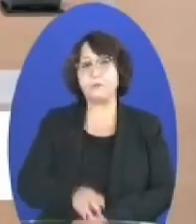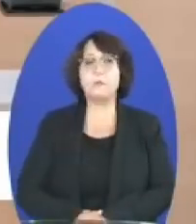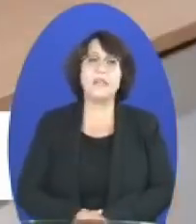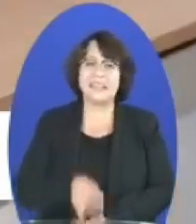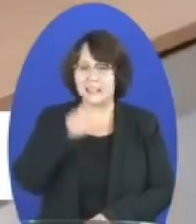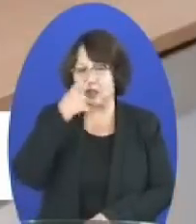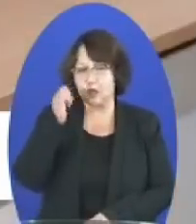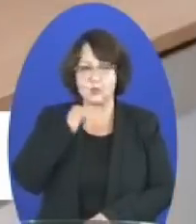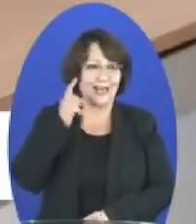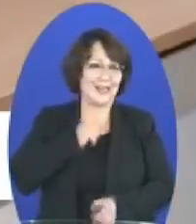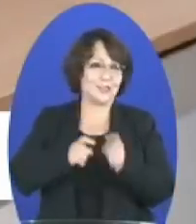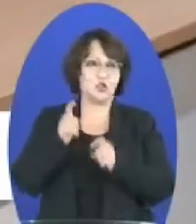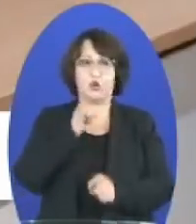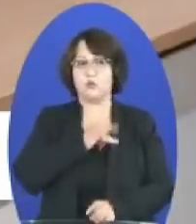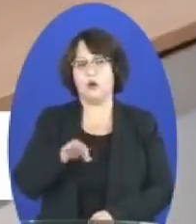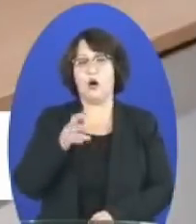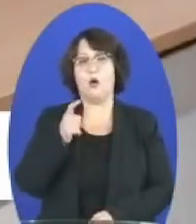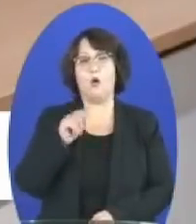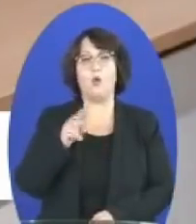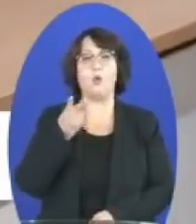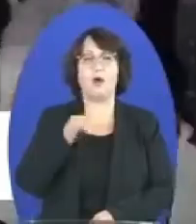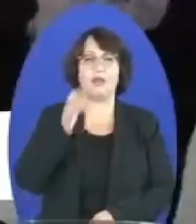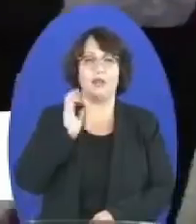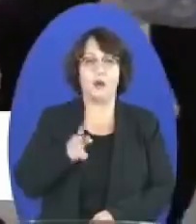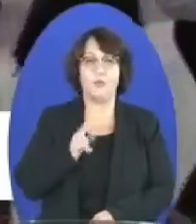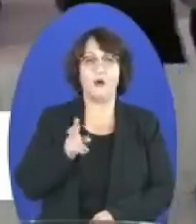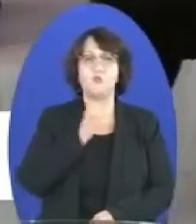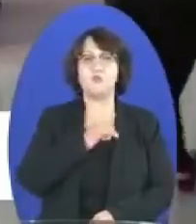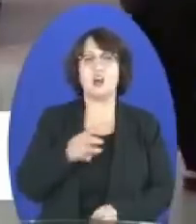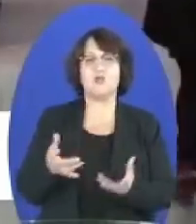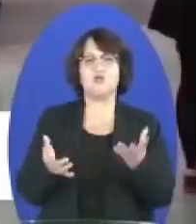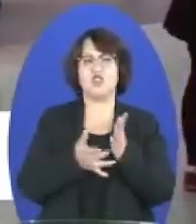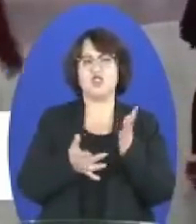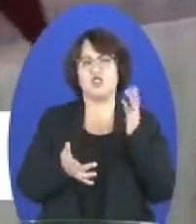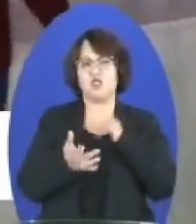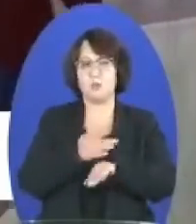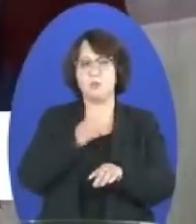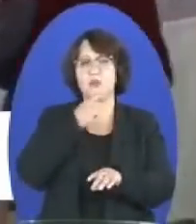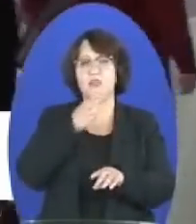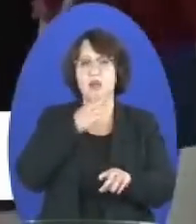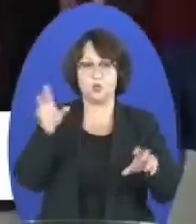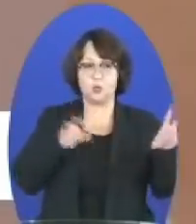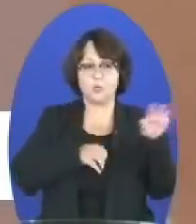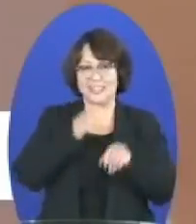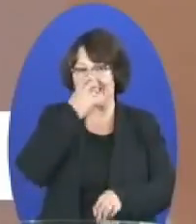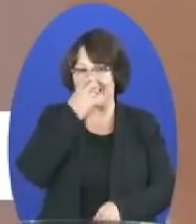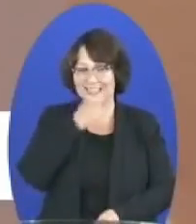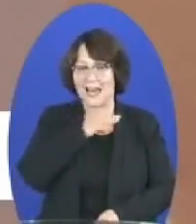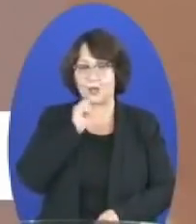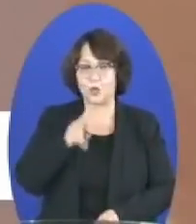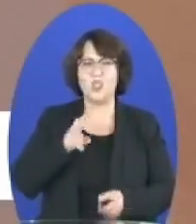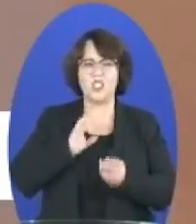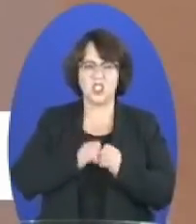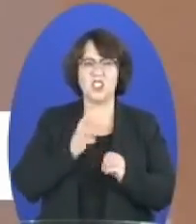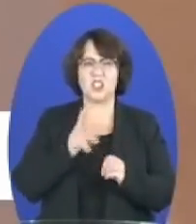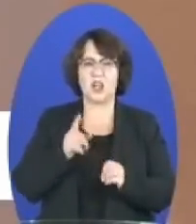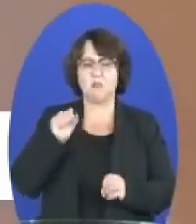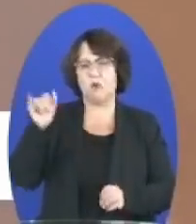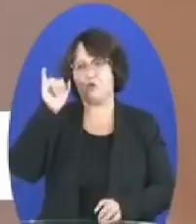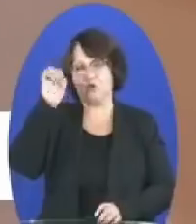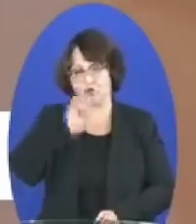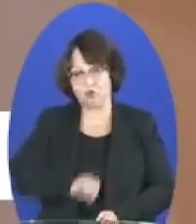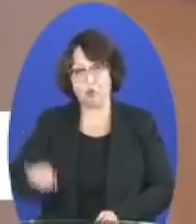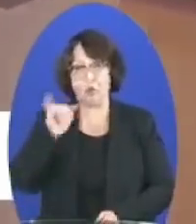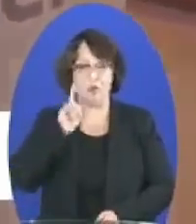Хятадын харилцаа холбооны Huawei компани нь бүтээгдэхүүн технологиор дамжуулж мэдээлэл цуглуулдаг, тагнуул хийдэг гэх Америк тэргүүтэй өрнөдийн улс